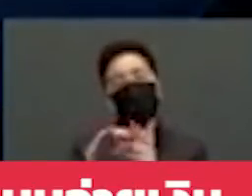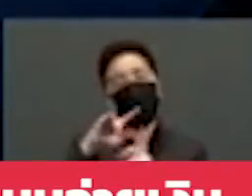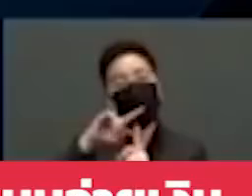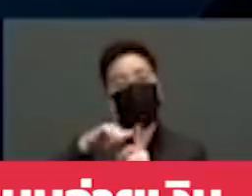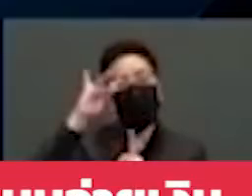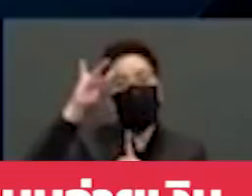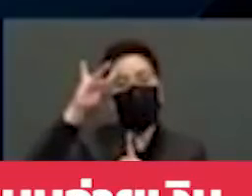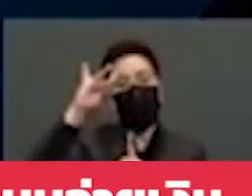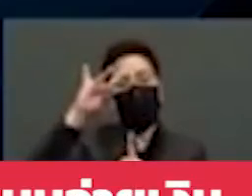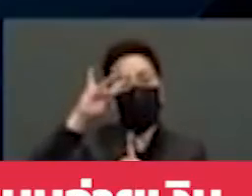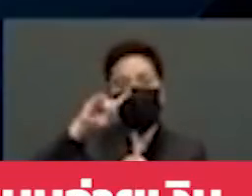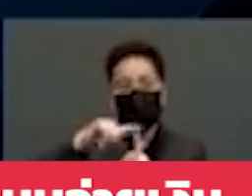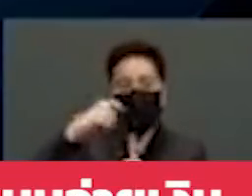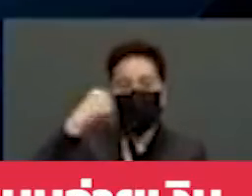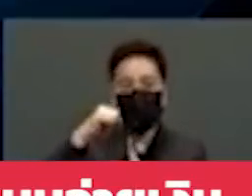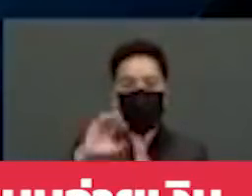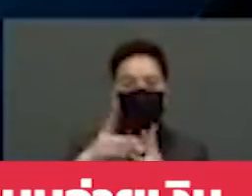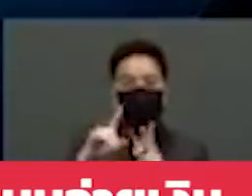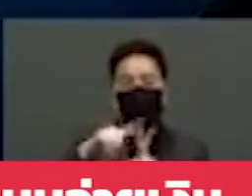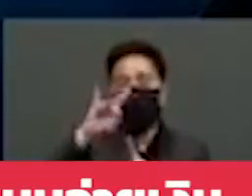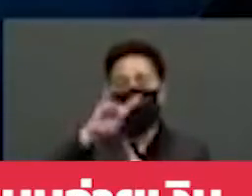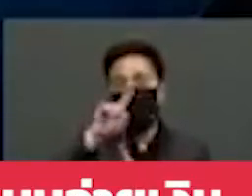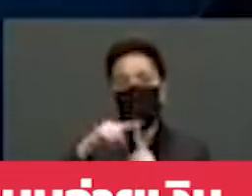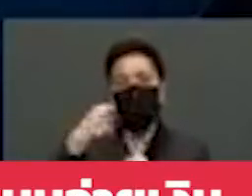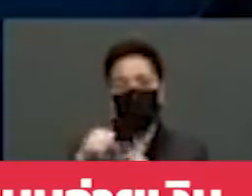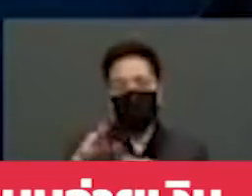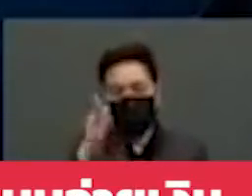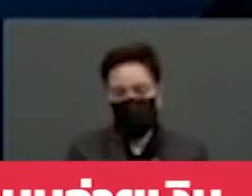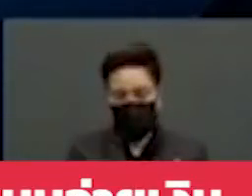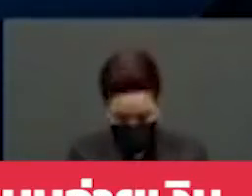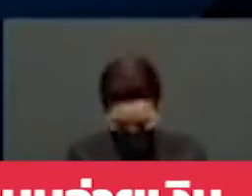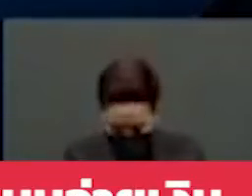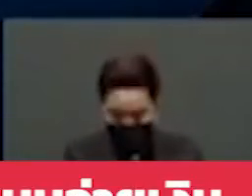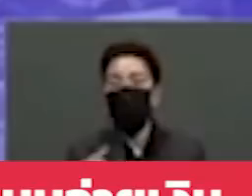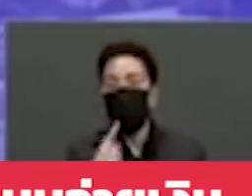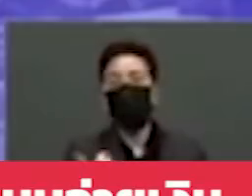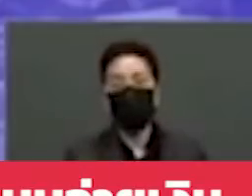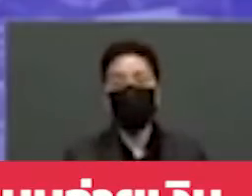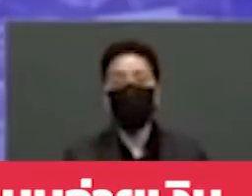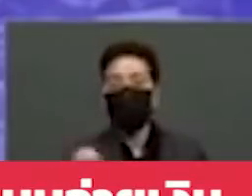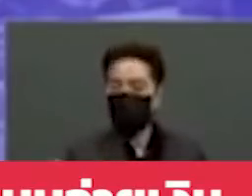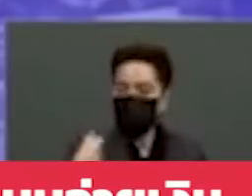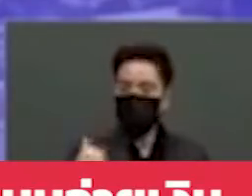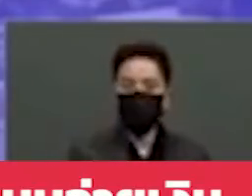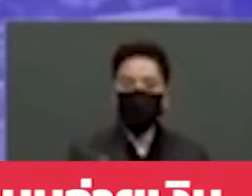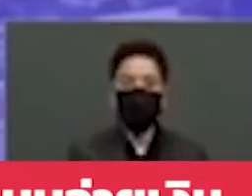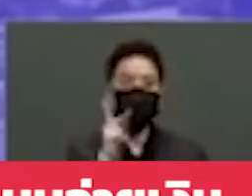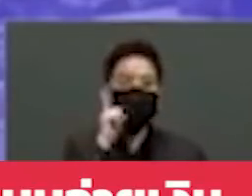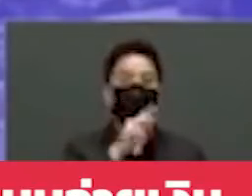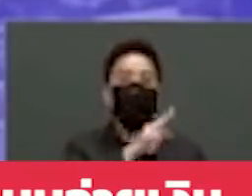สองพันทีคือสิ่งที่นักวิชาการที่อยู่ในโรงเรียนแพทย์ยอมรับจึงขอสร้างความมั่นใจให้กับประชาชนในพื้นที่ต่างจังหวัด